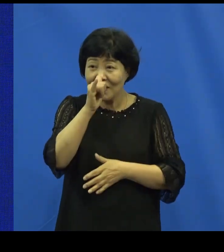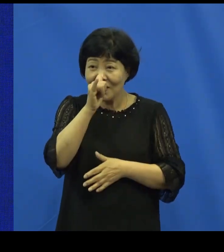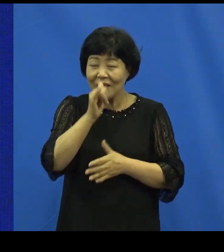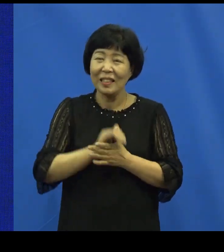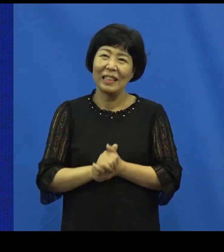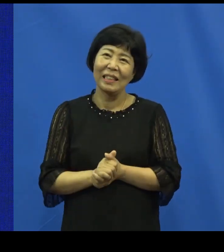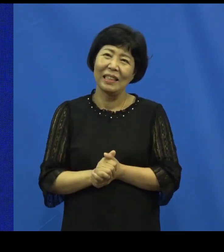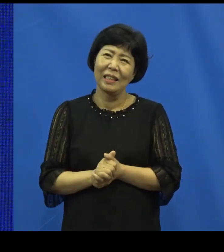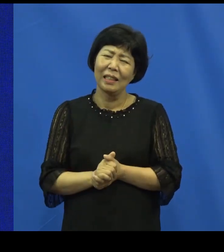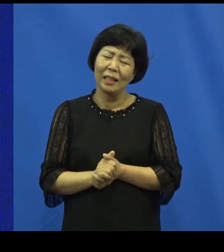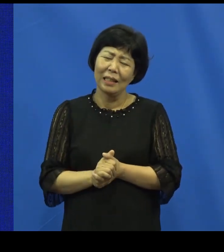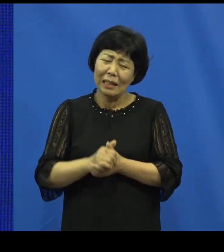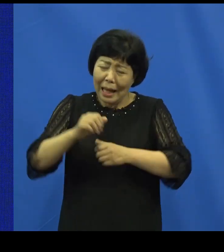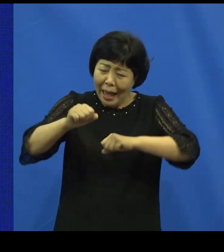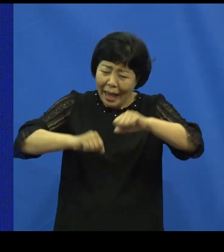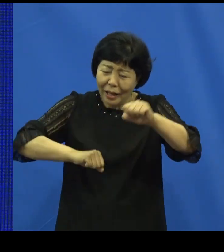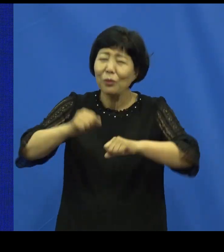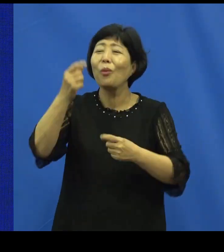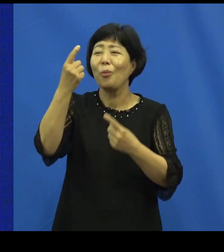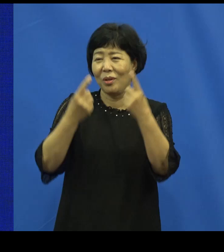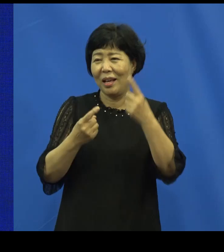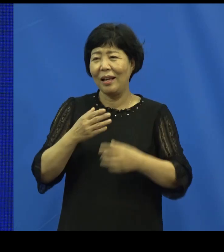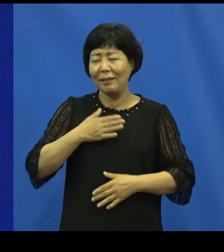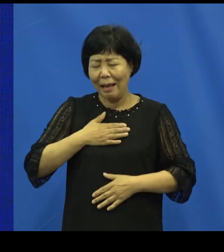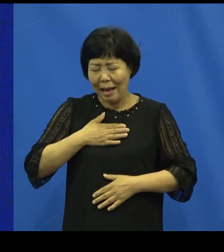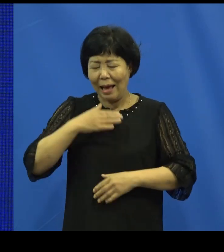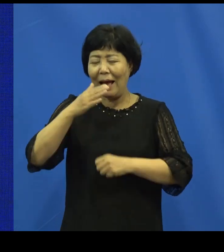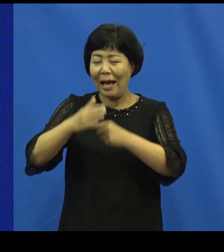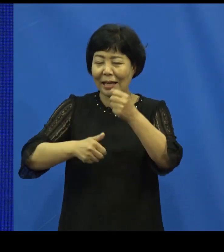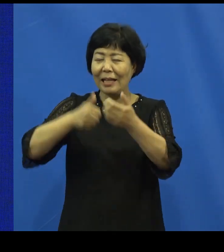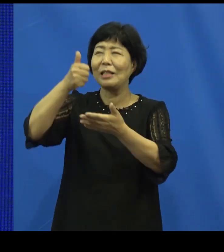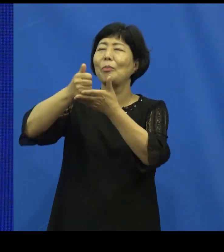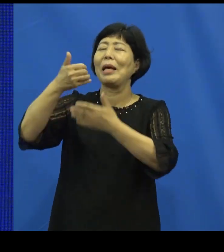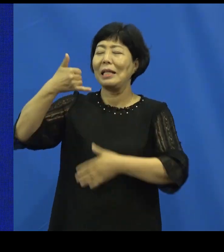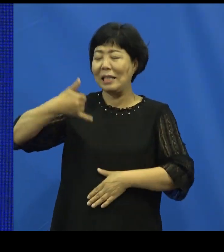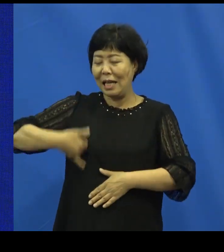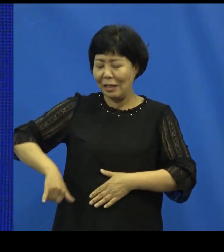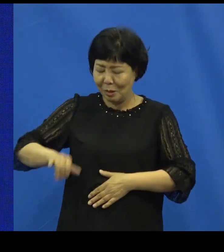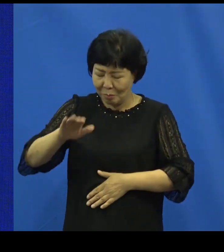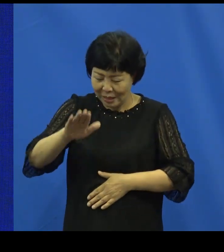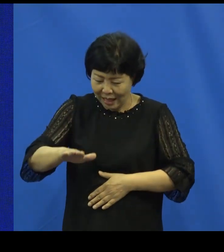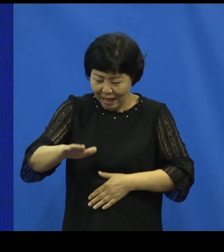자체보다 하나님의 자녀들이라고 하는 정체성을 공포하는 거죠.